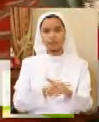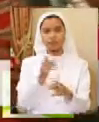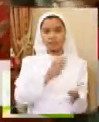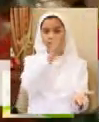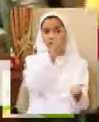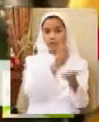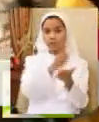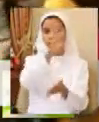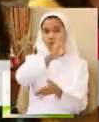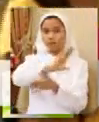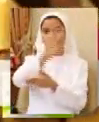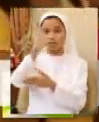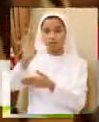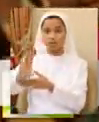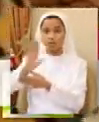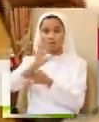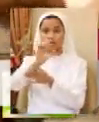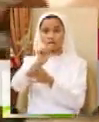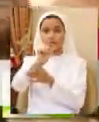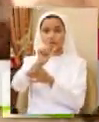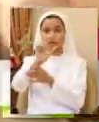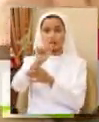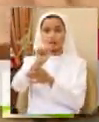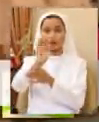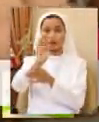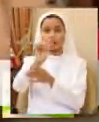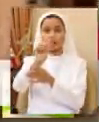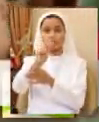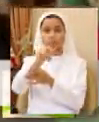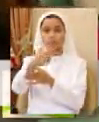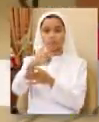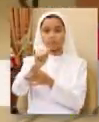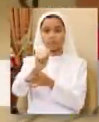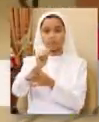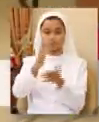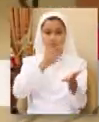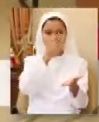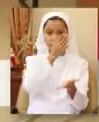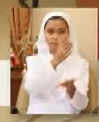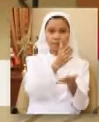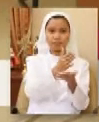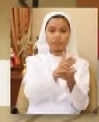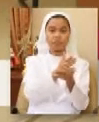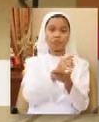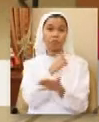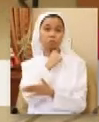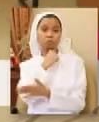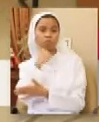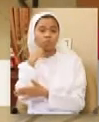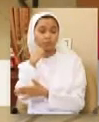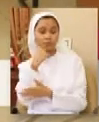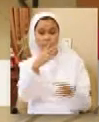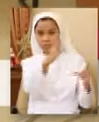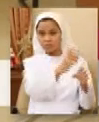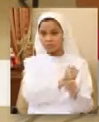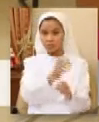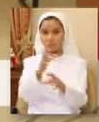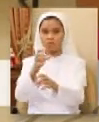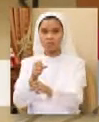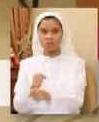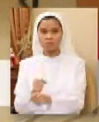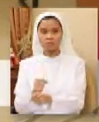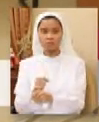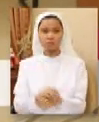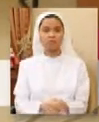Oo. Igwapa po kami doon, sister na. Opo. Sa... pumupunta po kami doon. Tapos, ginagather po ng parish priest doon, yung mga deaf doon banda, sa okay.